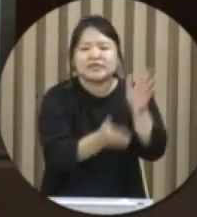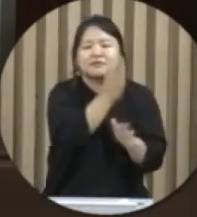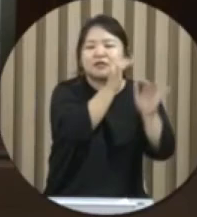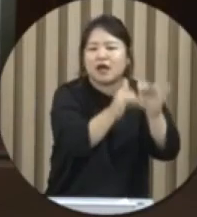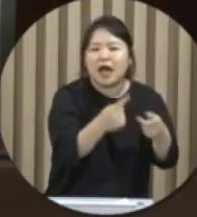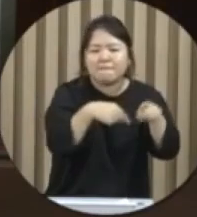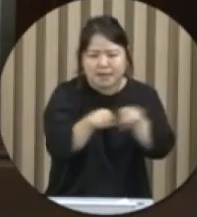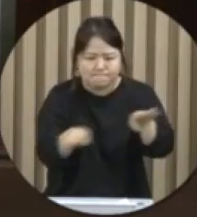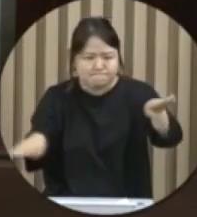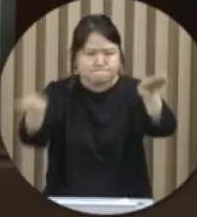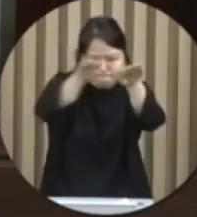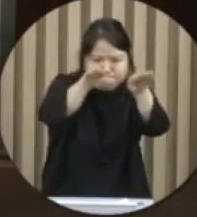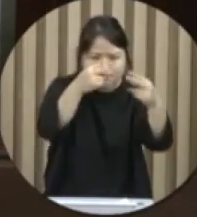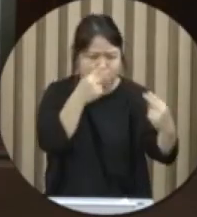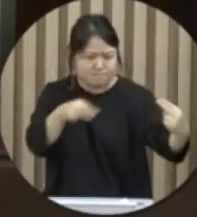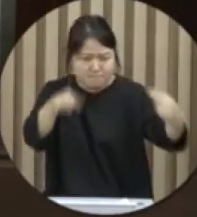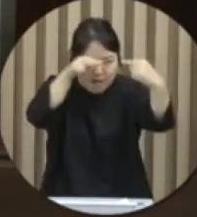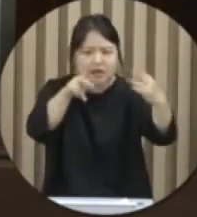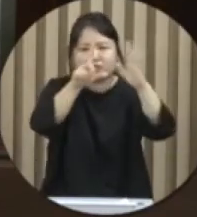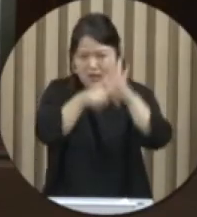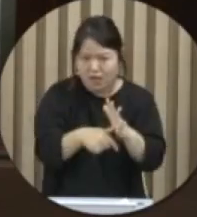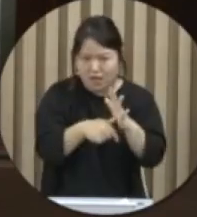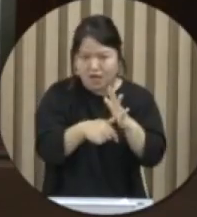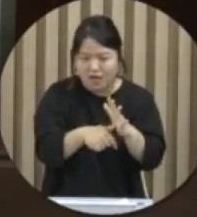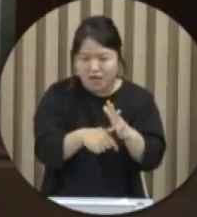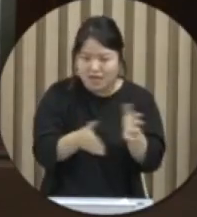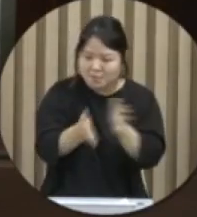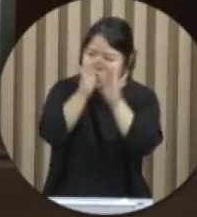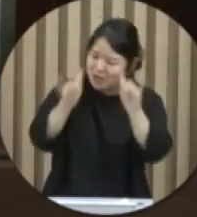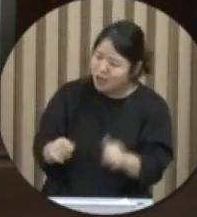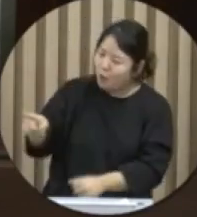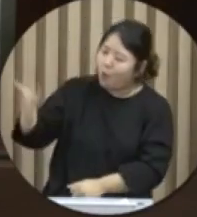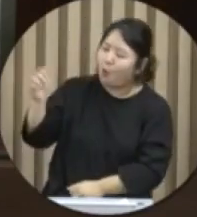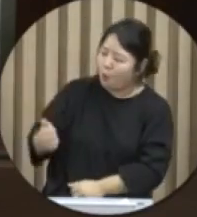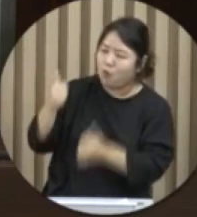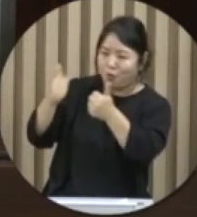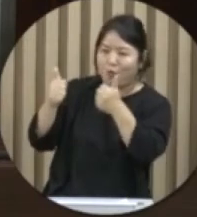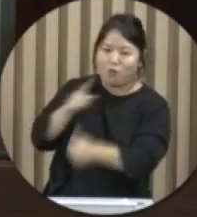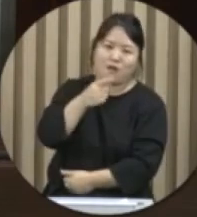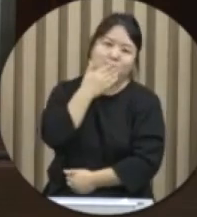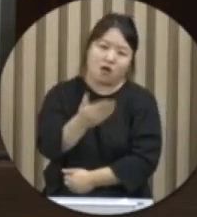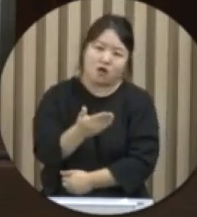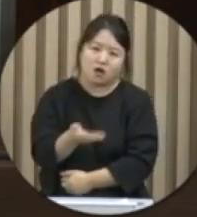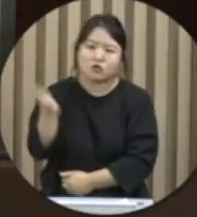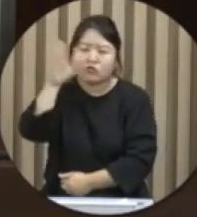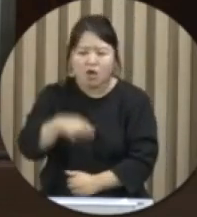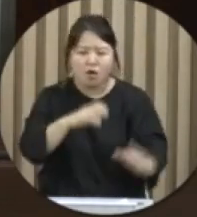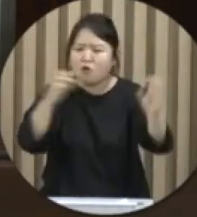눈높이를 같이 할 때 시민들에게 찬사를 받을 수 있을 것입니다 그러나 소통하지